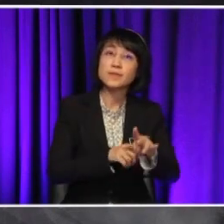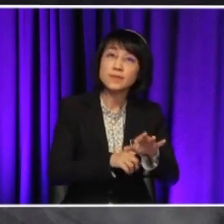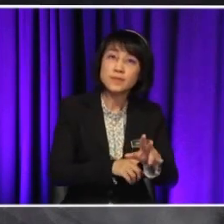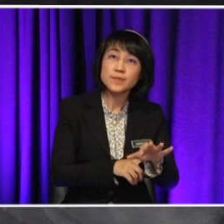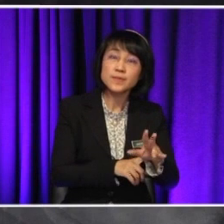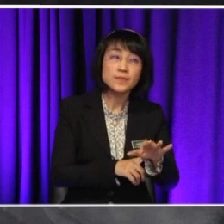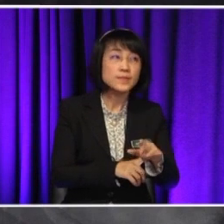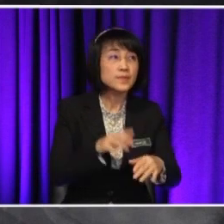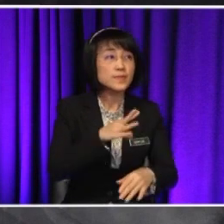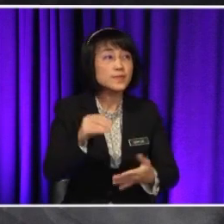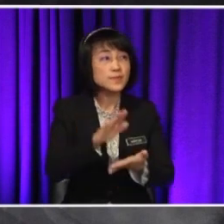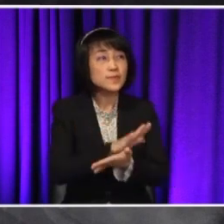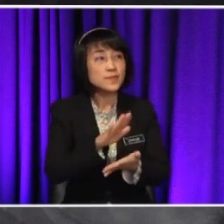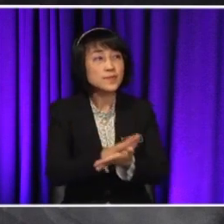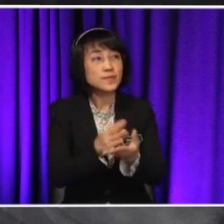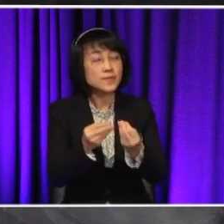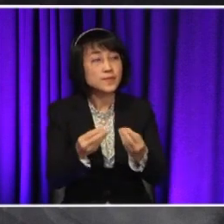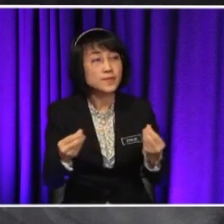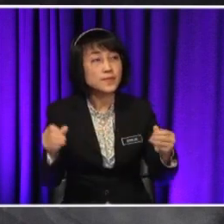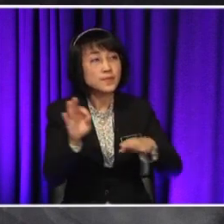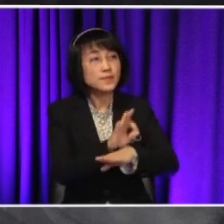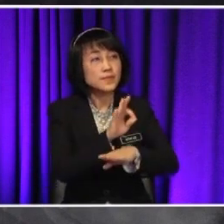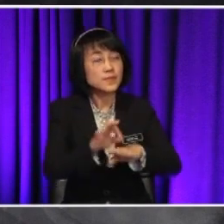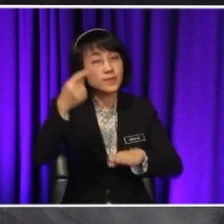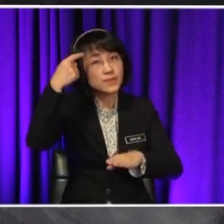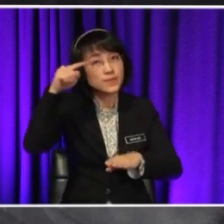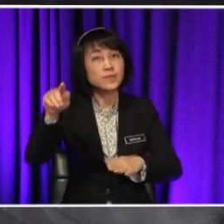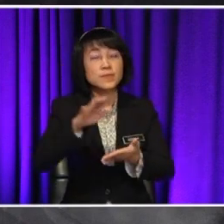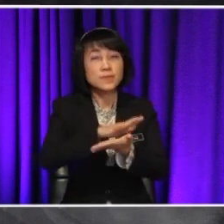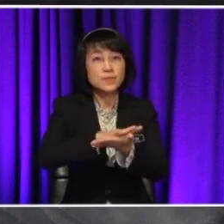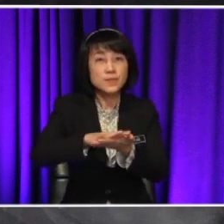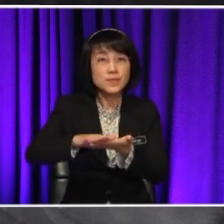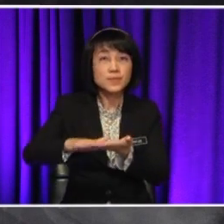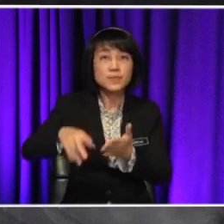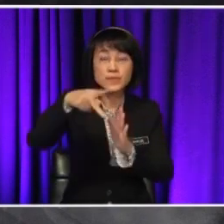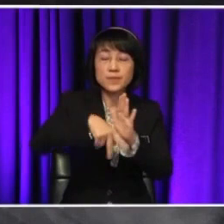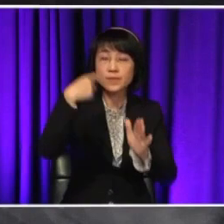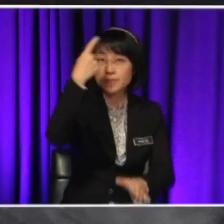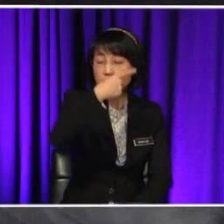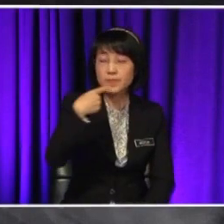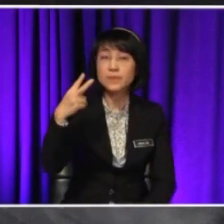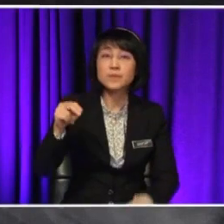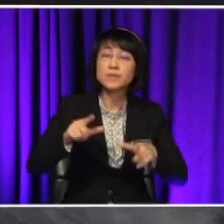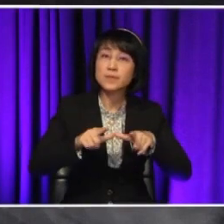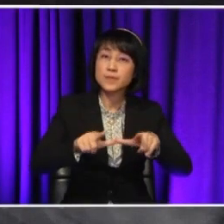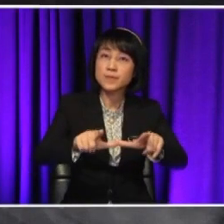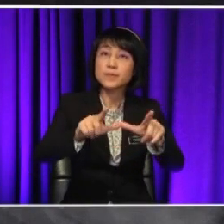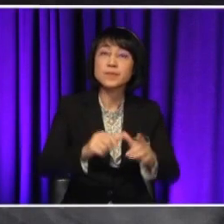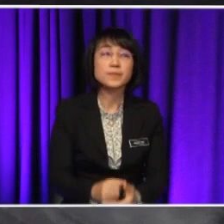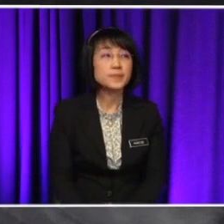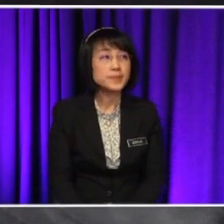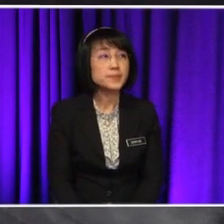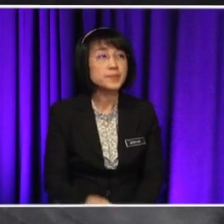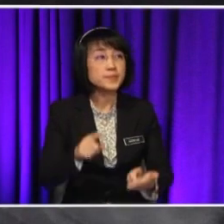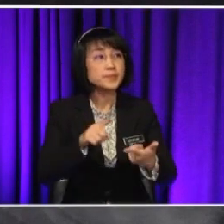dan kertas pasir. Okey, fungsinya adalah untuk meratakan permukaan kayu. Okey, yang sini. Yang